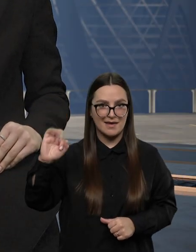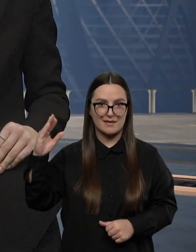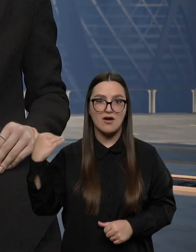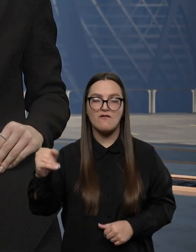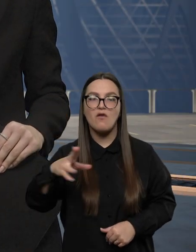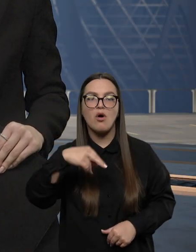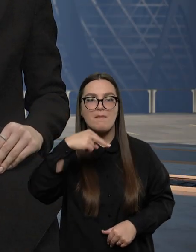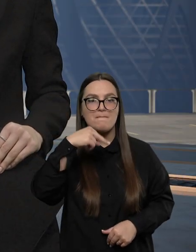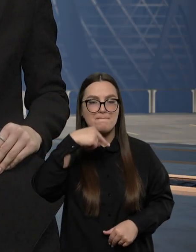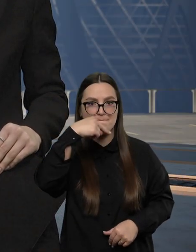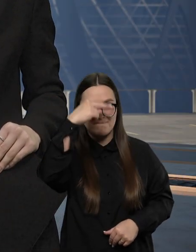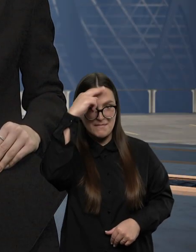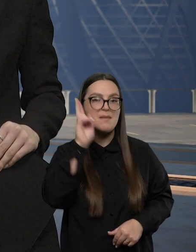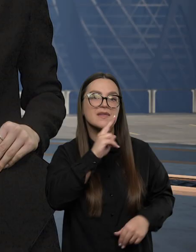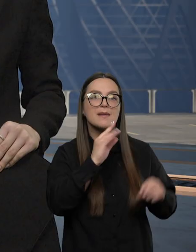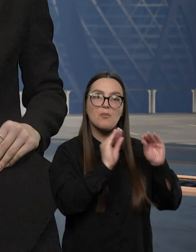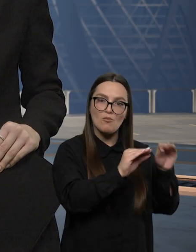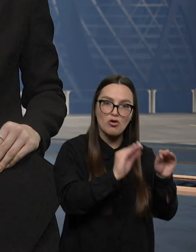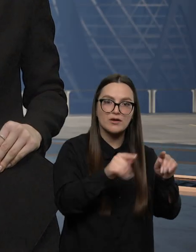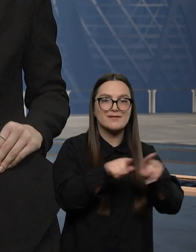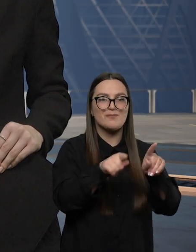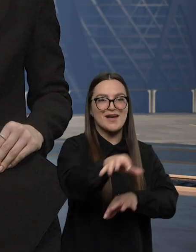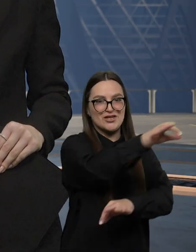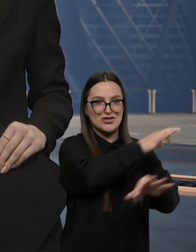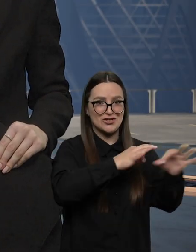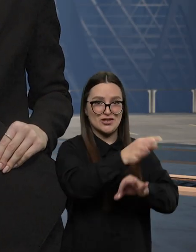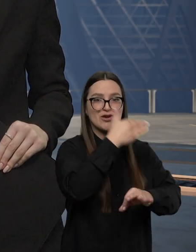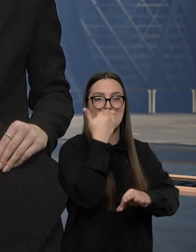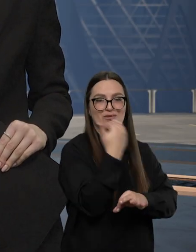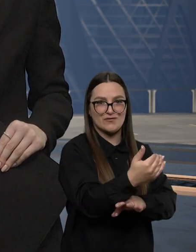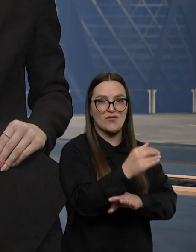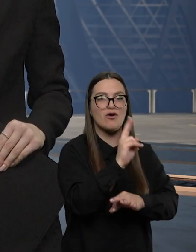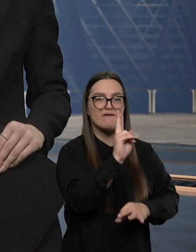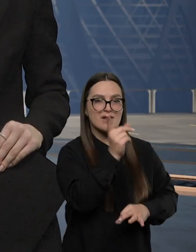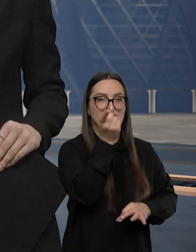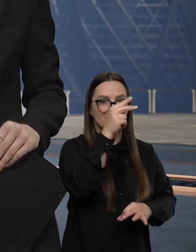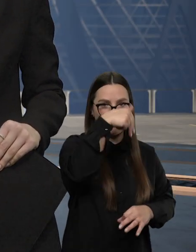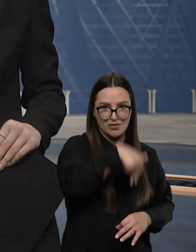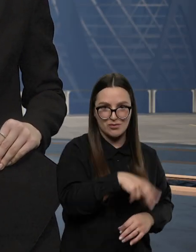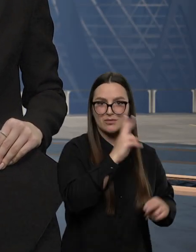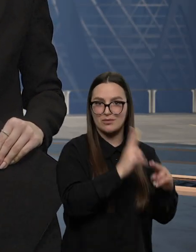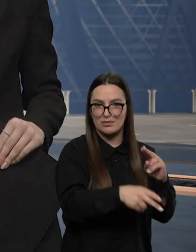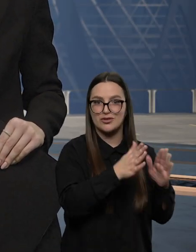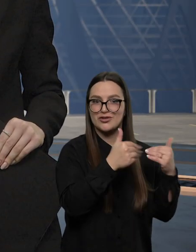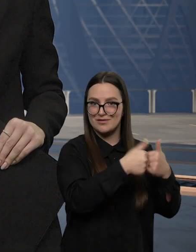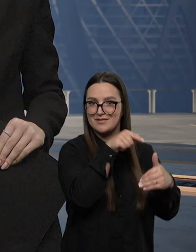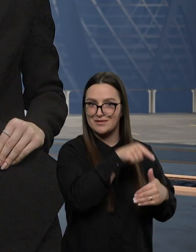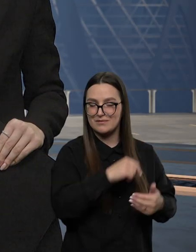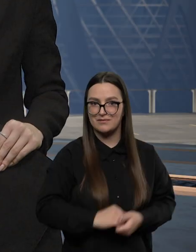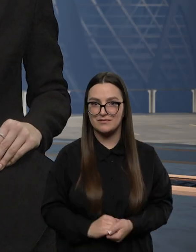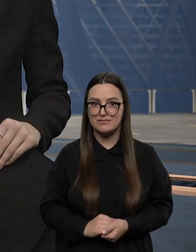bajorų Pacų palikuonies, mokytojos Olgos ir Kauno Vytauto Didžiojo universiteto absolvento inžinieriaus Jurgio Paulikų